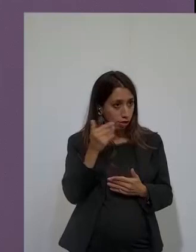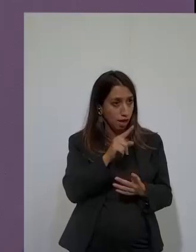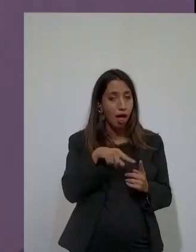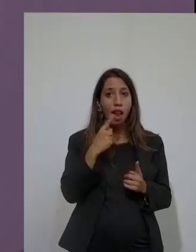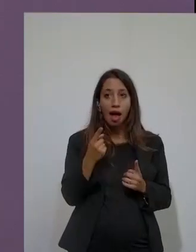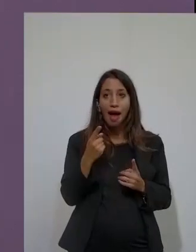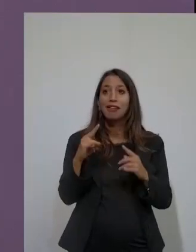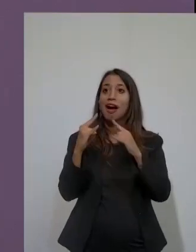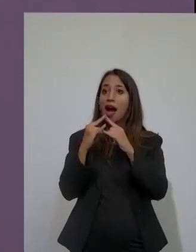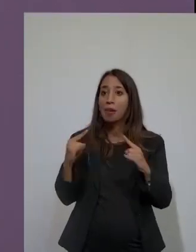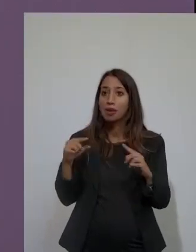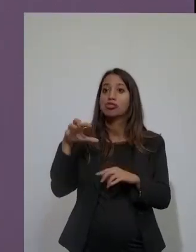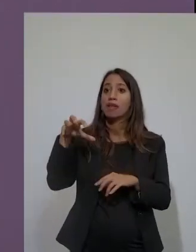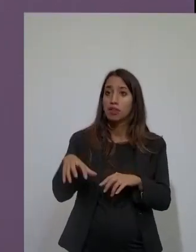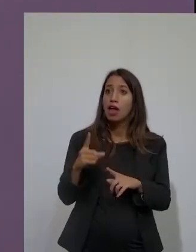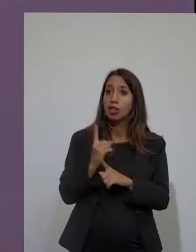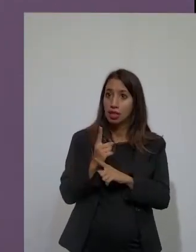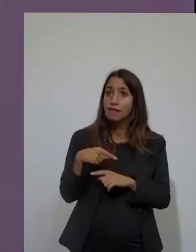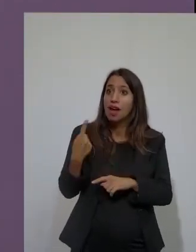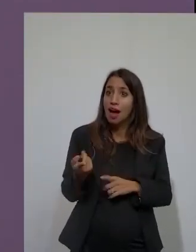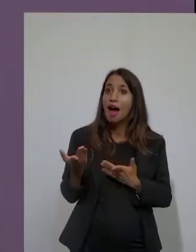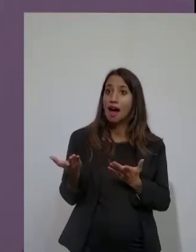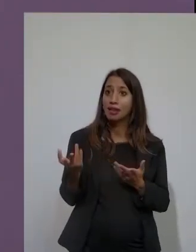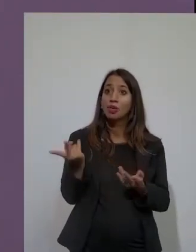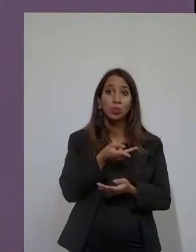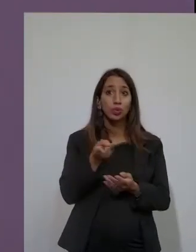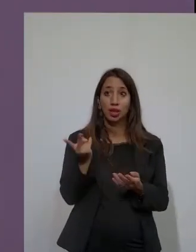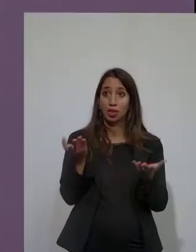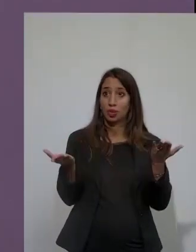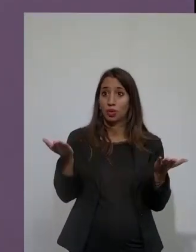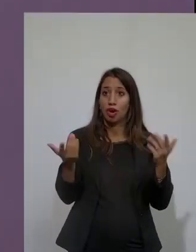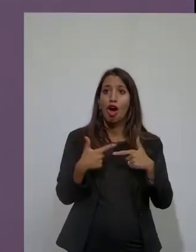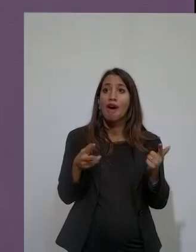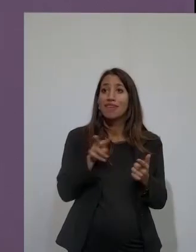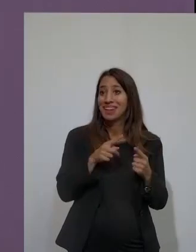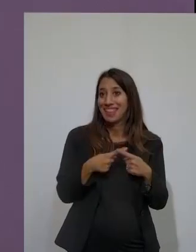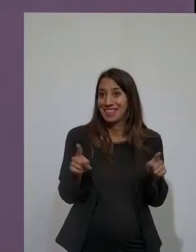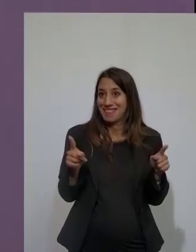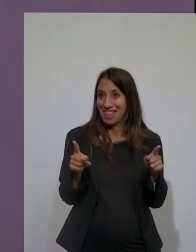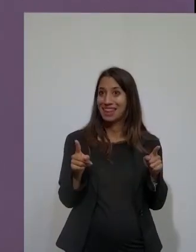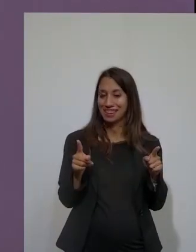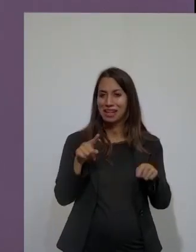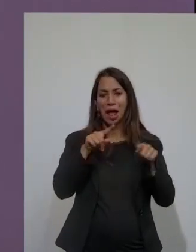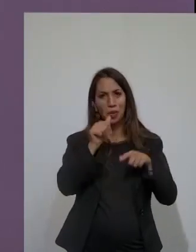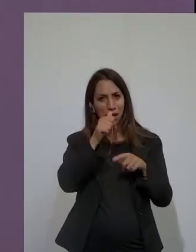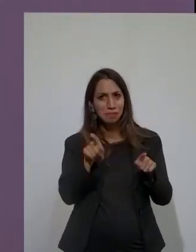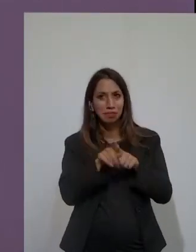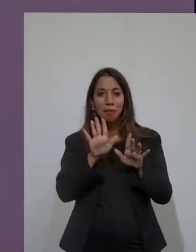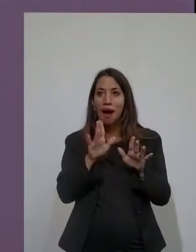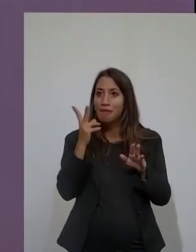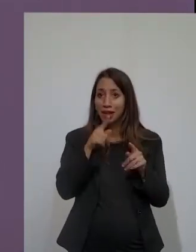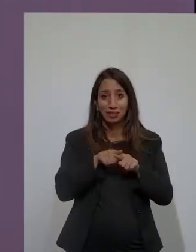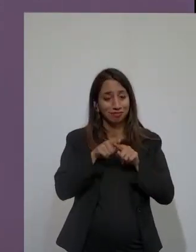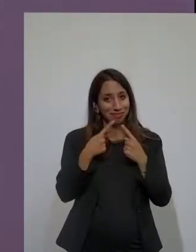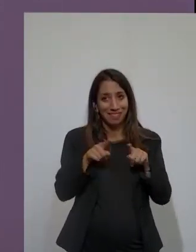Sono offerte diverse e anche spesso complementari, e quindi tutte queste tipologie insieme